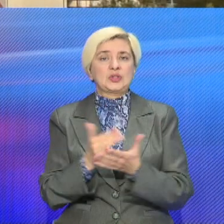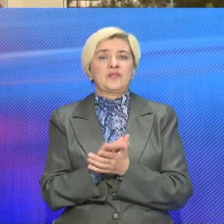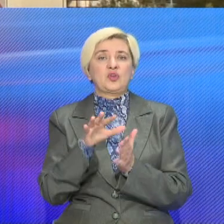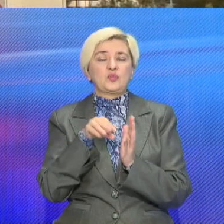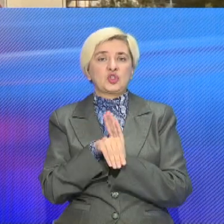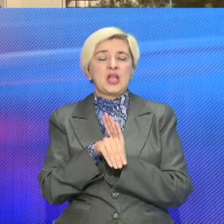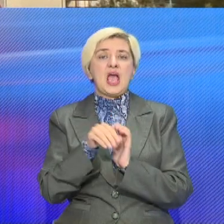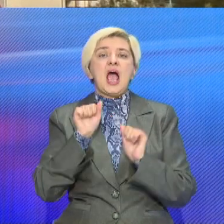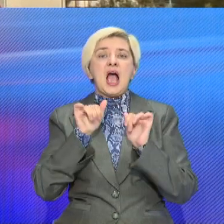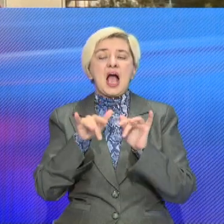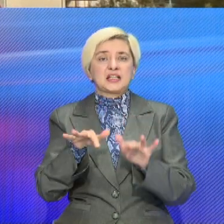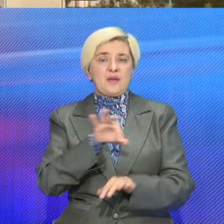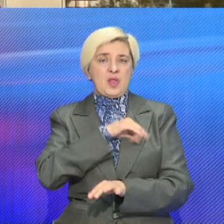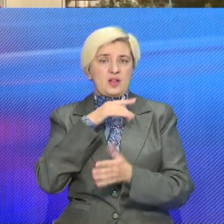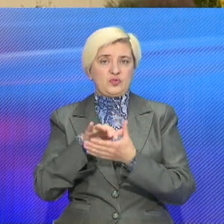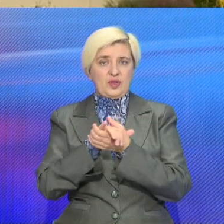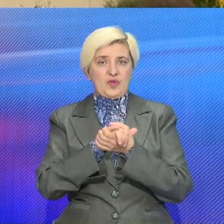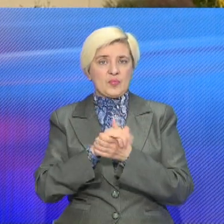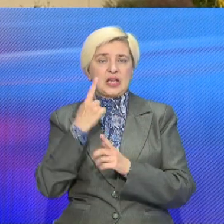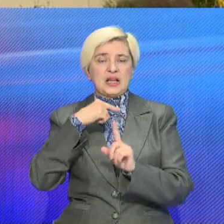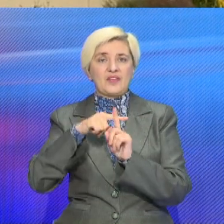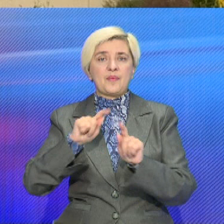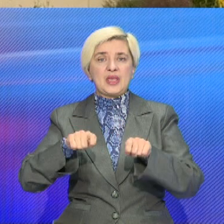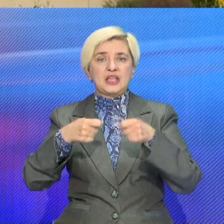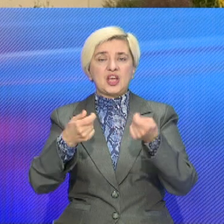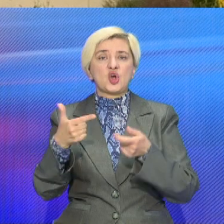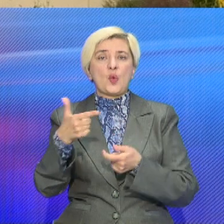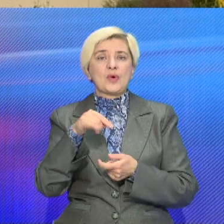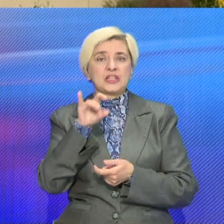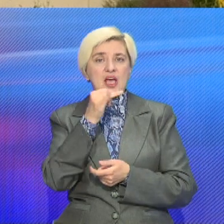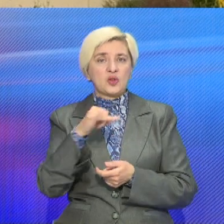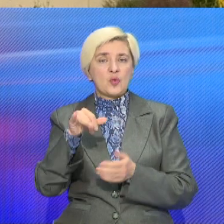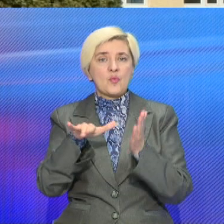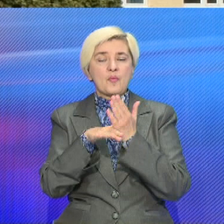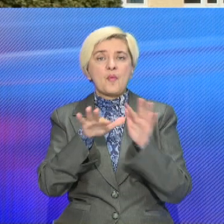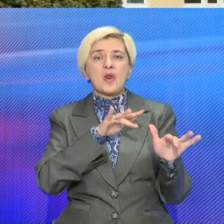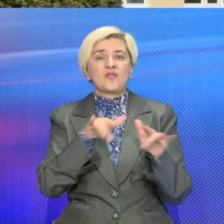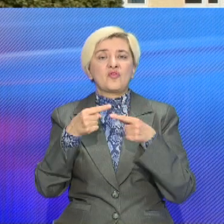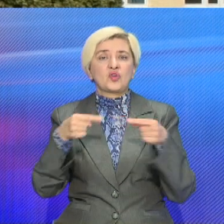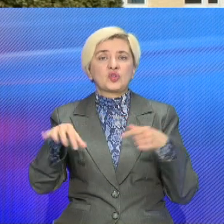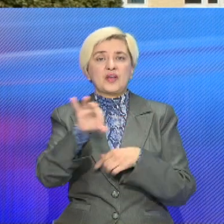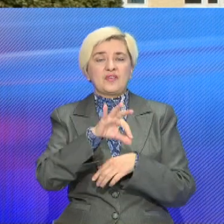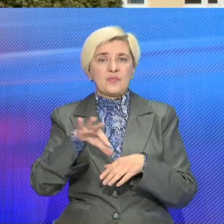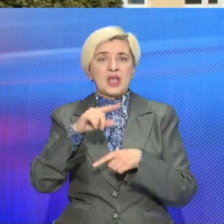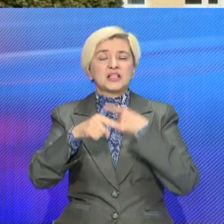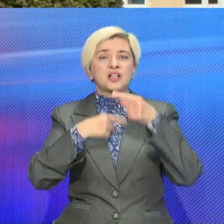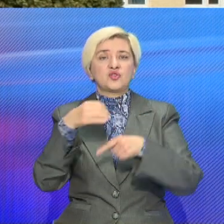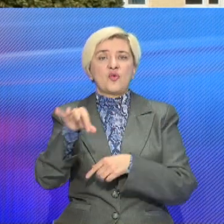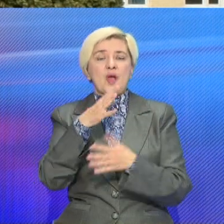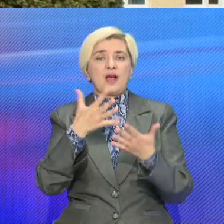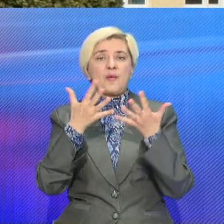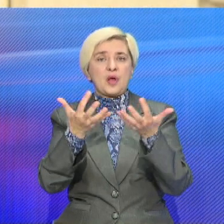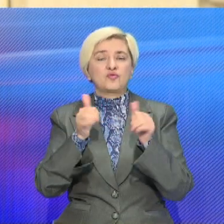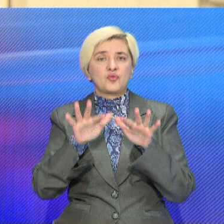Белорусского товариства Червоного крыжа и передача гуманитарной допомоги проводятся у разных регионах краины. Так, наступной в областью, якая отрымая меблю,